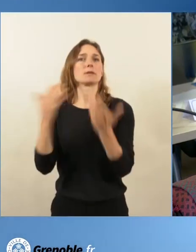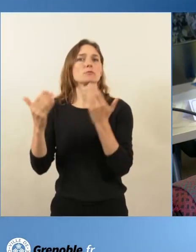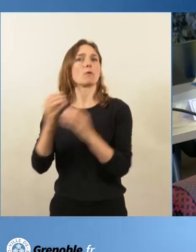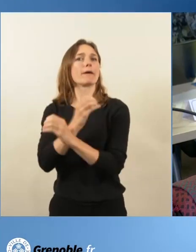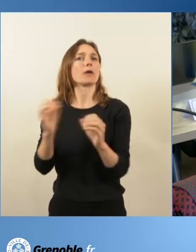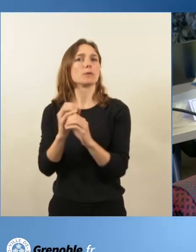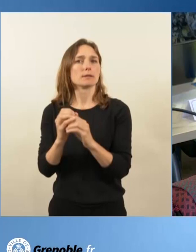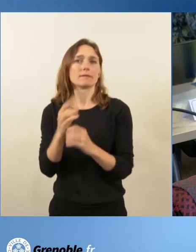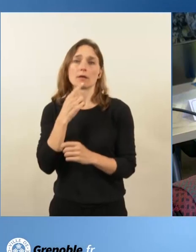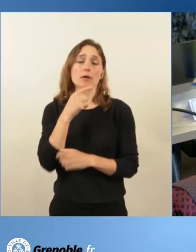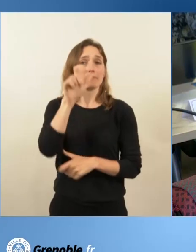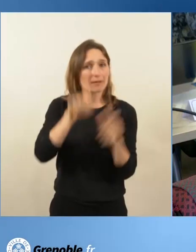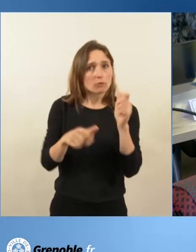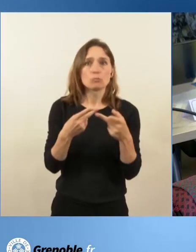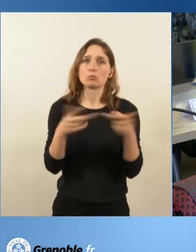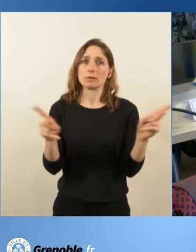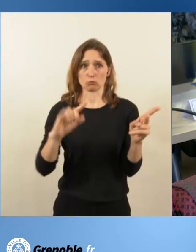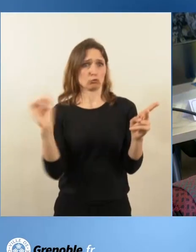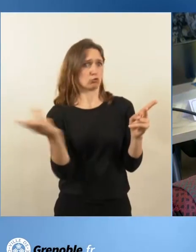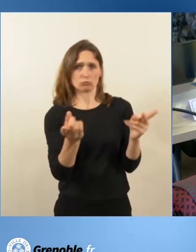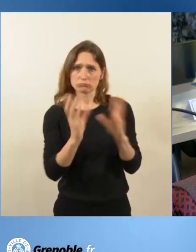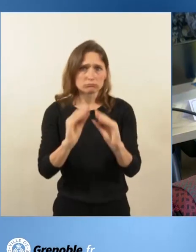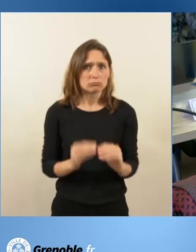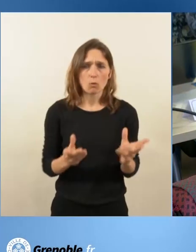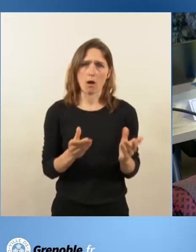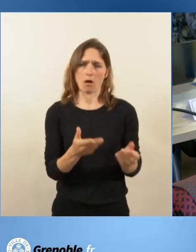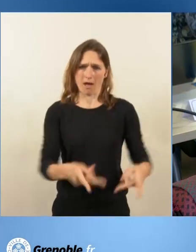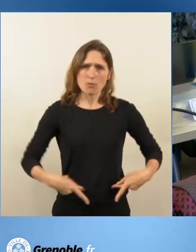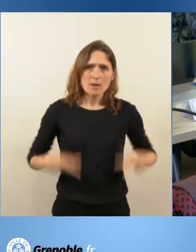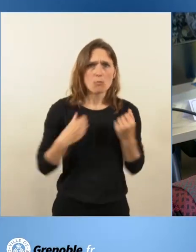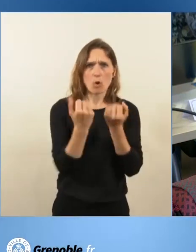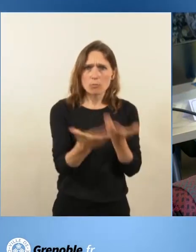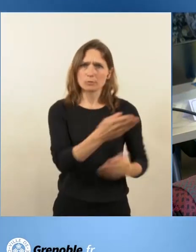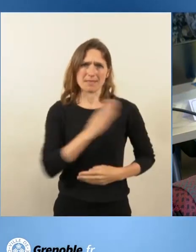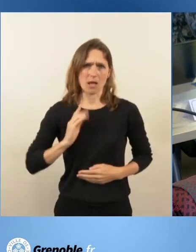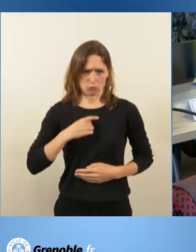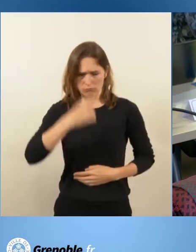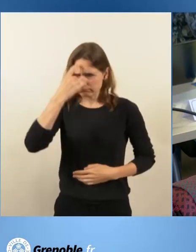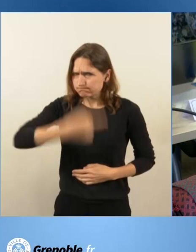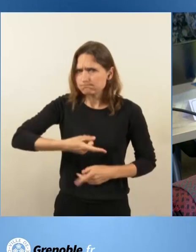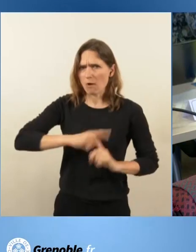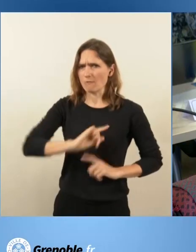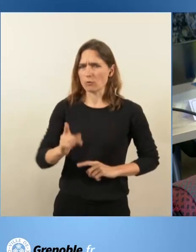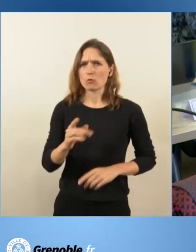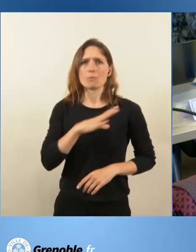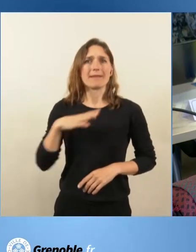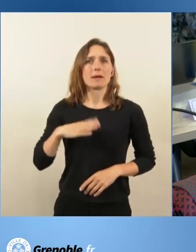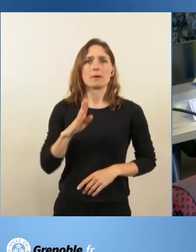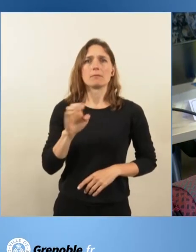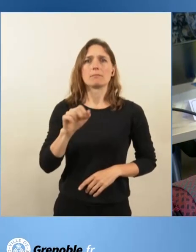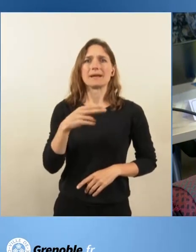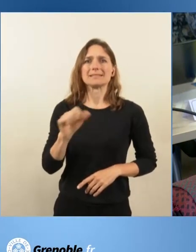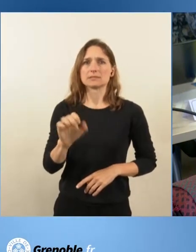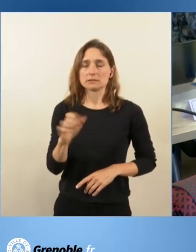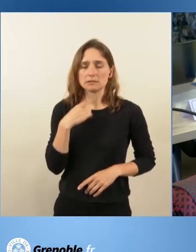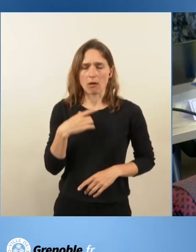quelqu'un qui est un public comme vous avez tous décrit vous avez tous dit que la médiation vous n'y croyez pas que notre madame bain ça même dit que ça ne sert à rien pour